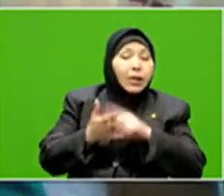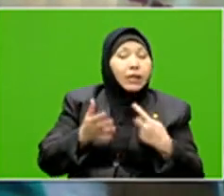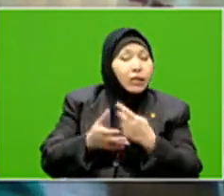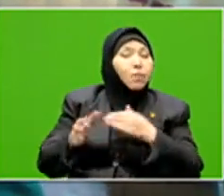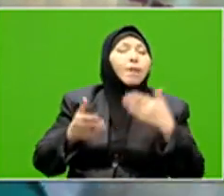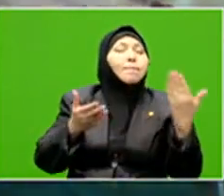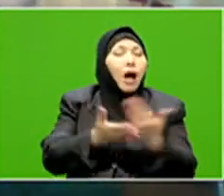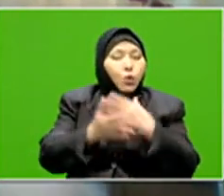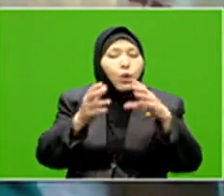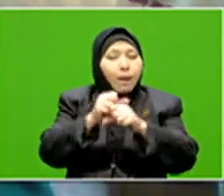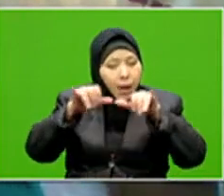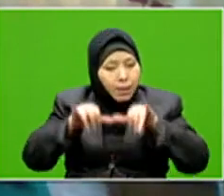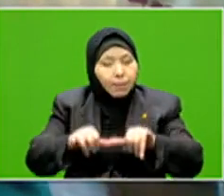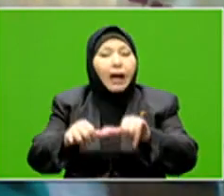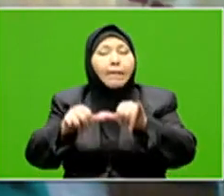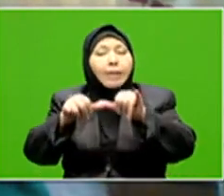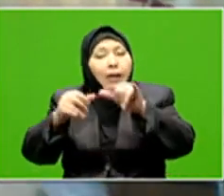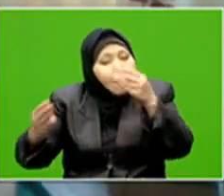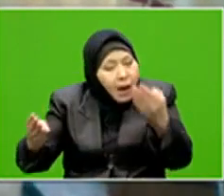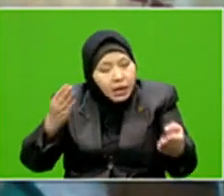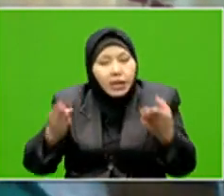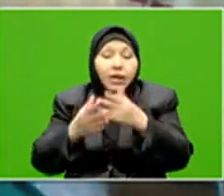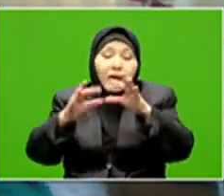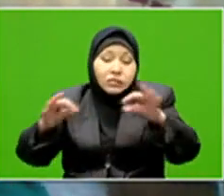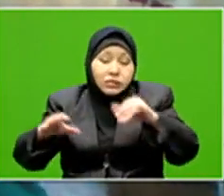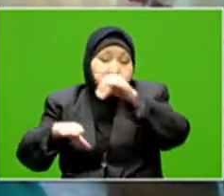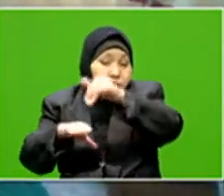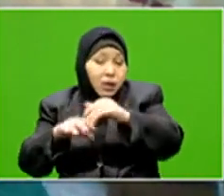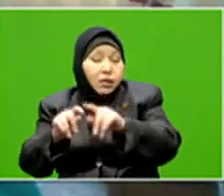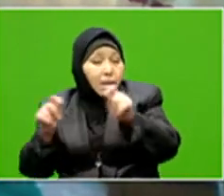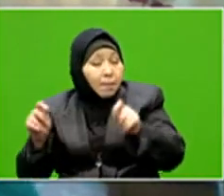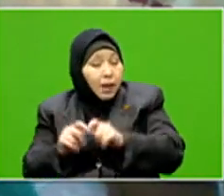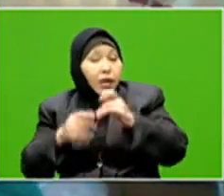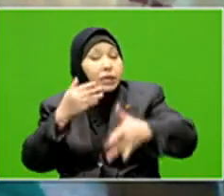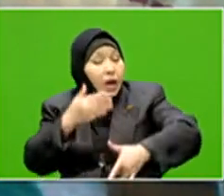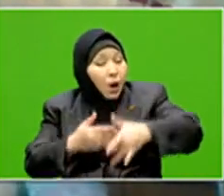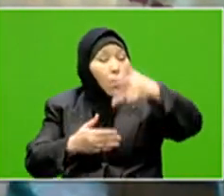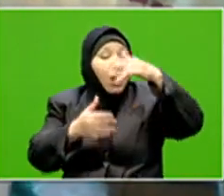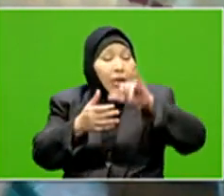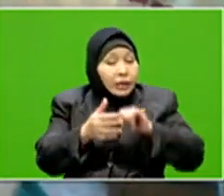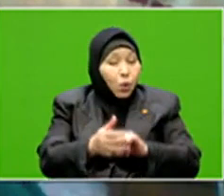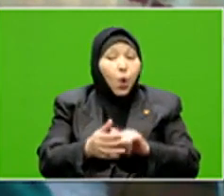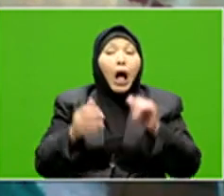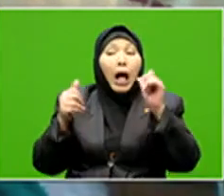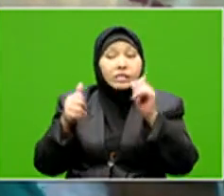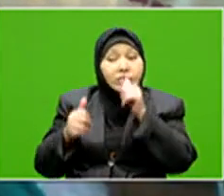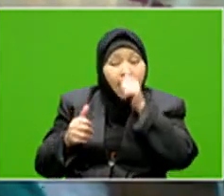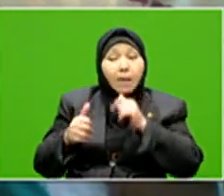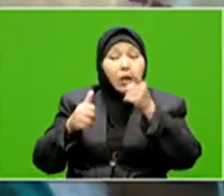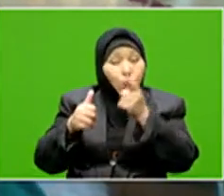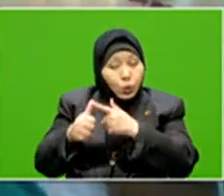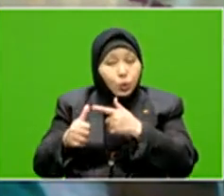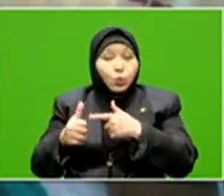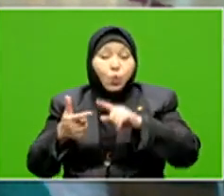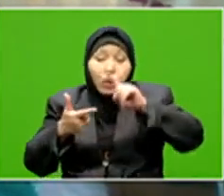dapat istiqamah. Berbanding dengan cerita pada tempat yang lain yang didahulukan sabar daripada salat, di mana keadaan